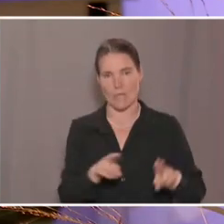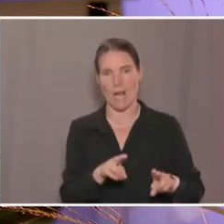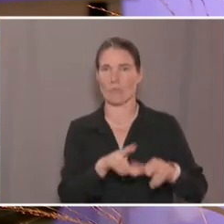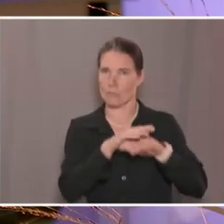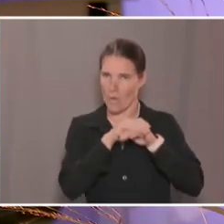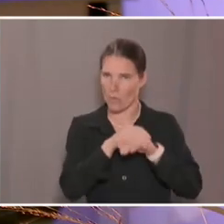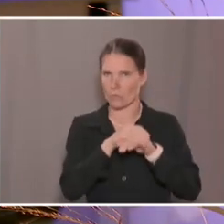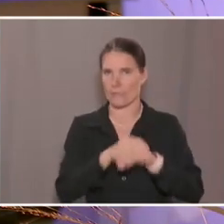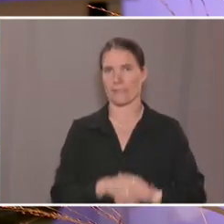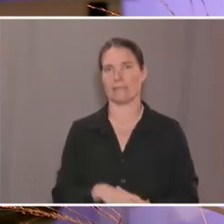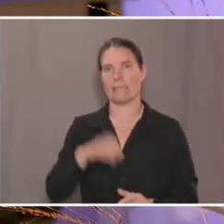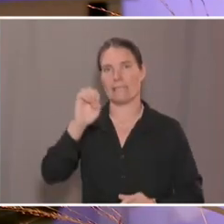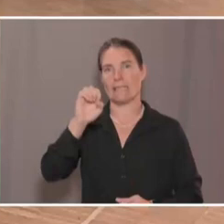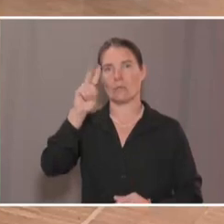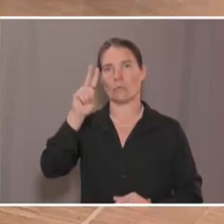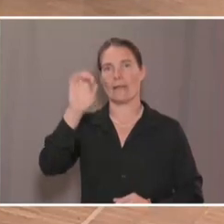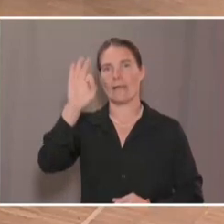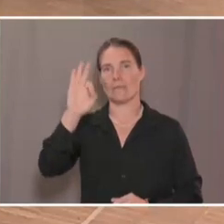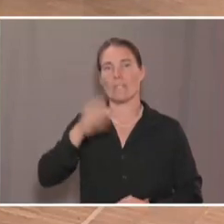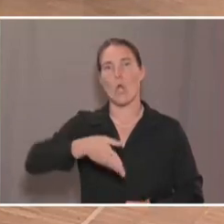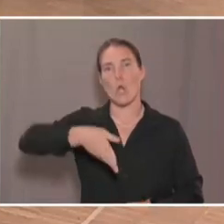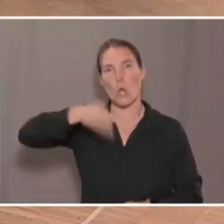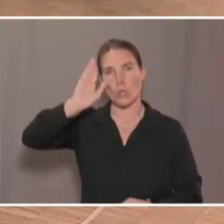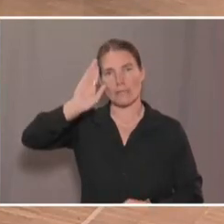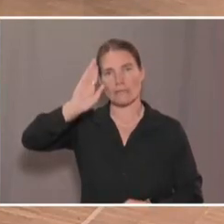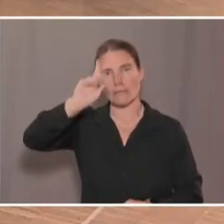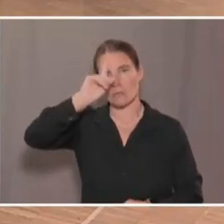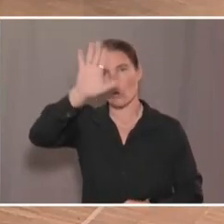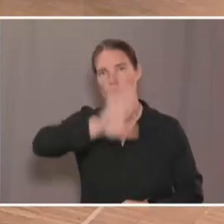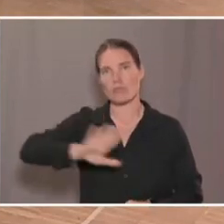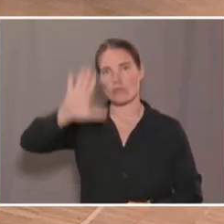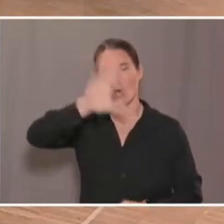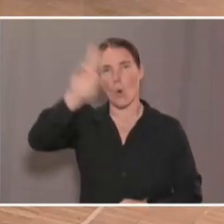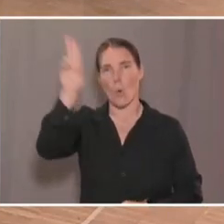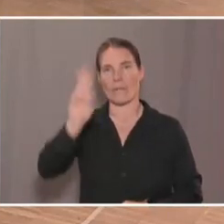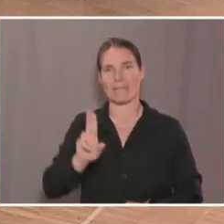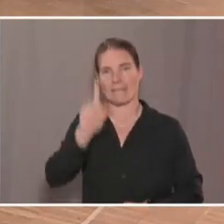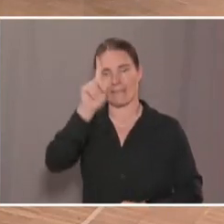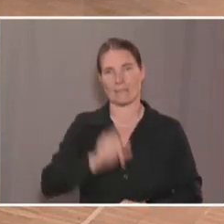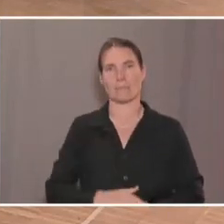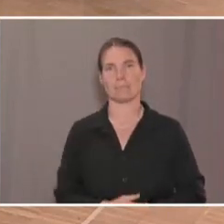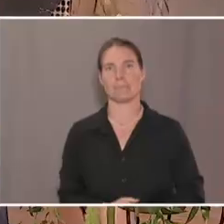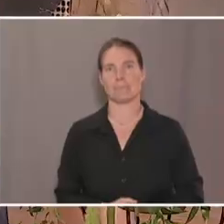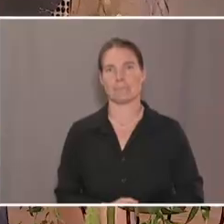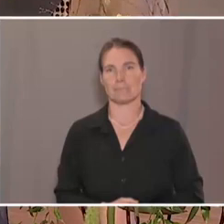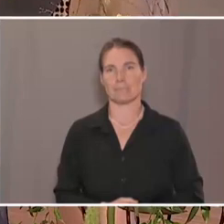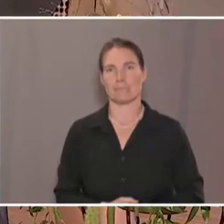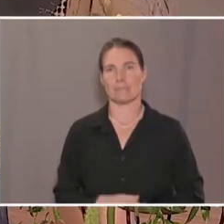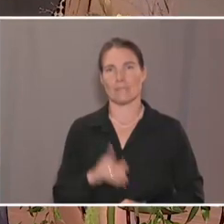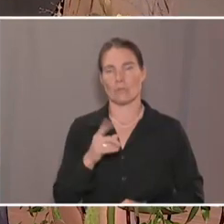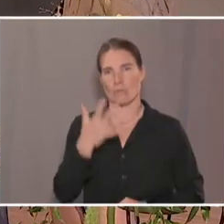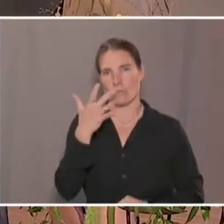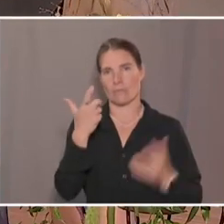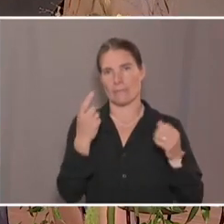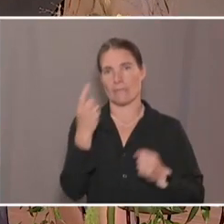die EUF ist die nördlichste deutsche Universität. Sie ist trotz ihrer